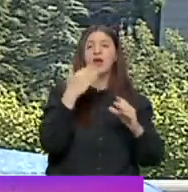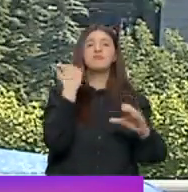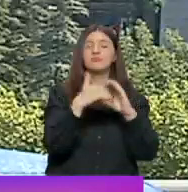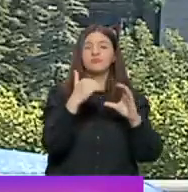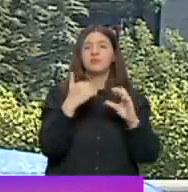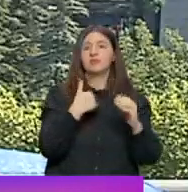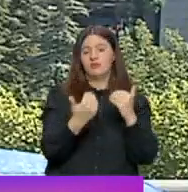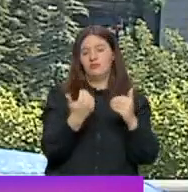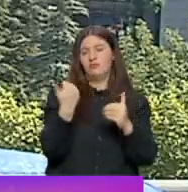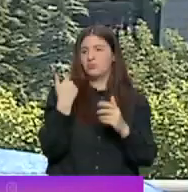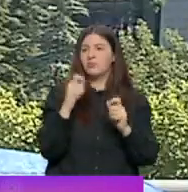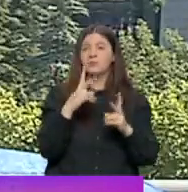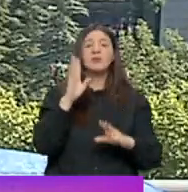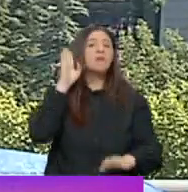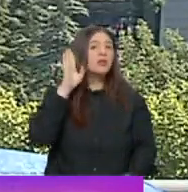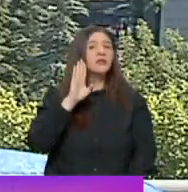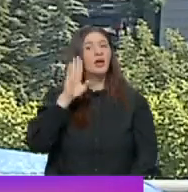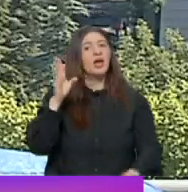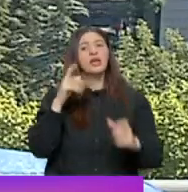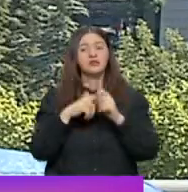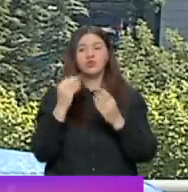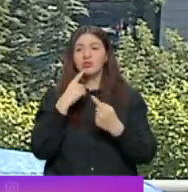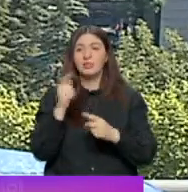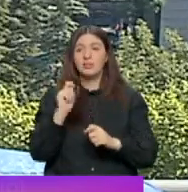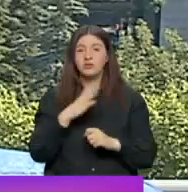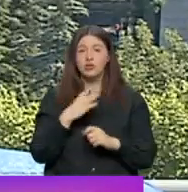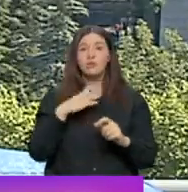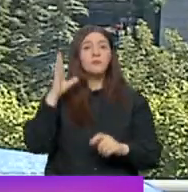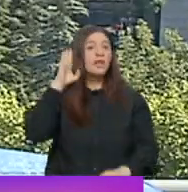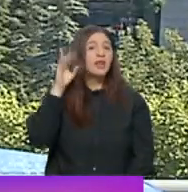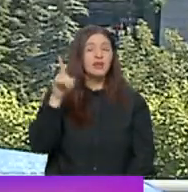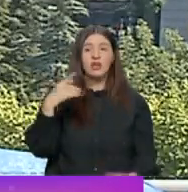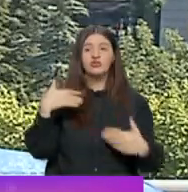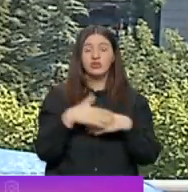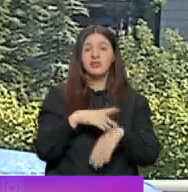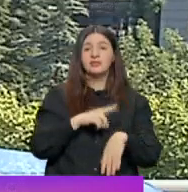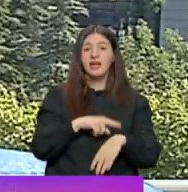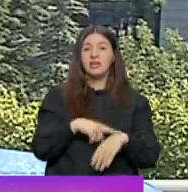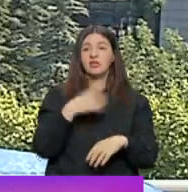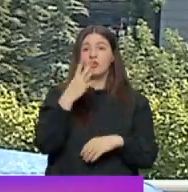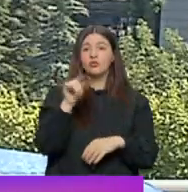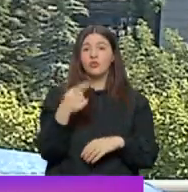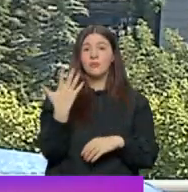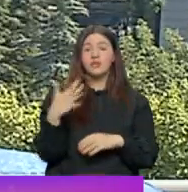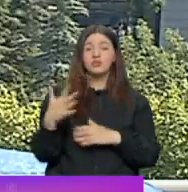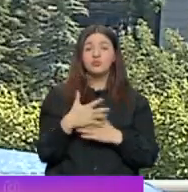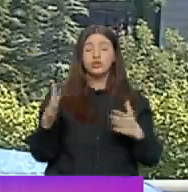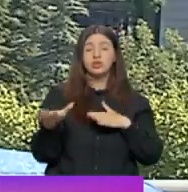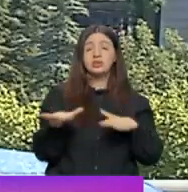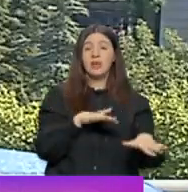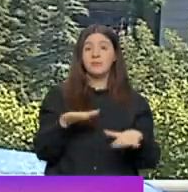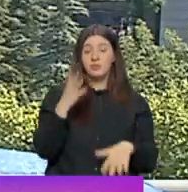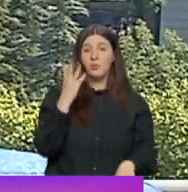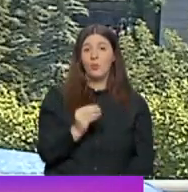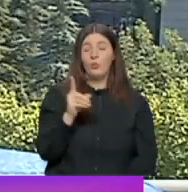bizlere ulaşabilirsiniz. Bir Malatya'ya da geçmiş olsun demek istiyoruz. Malatya'da gece saatlerinde 4.5 büyüklüğünde